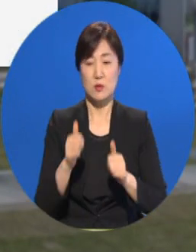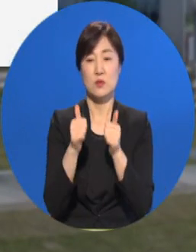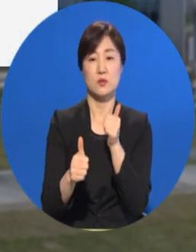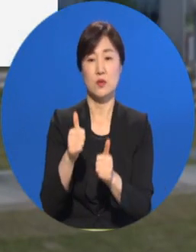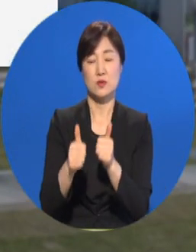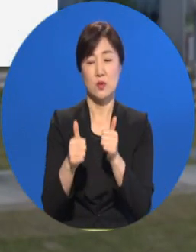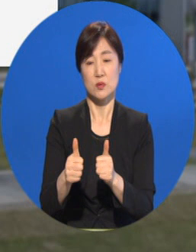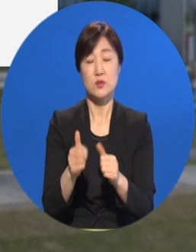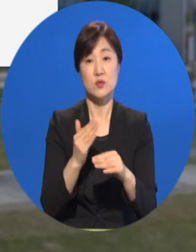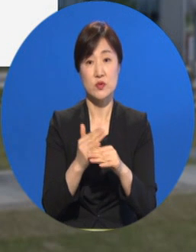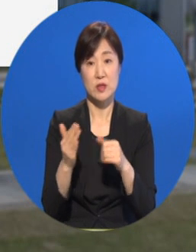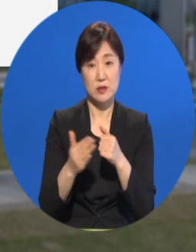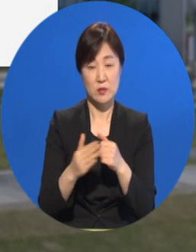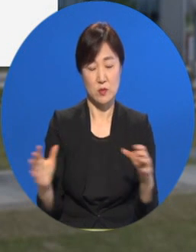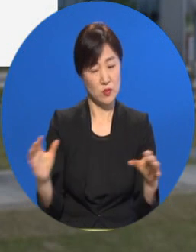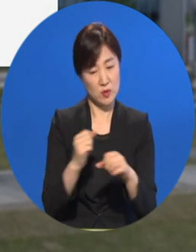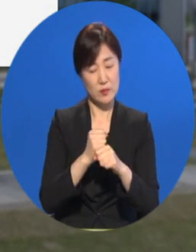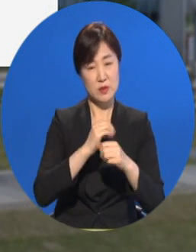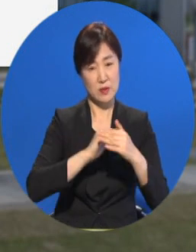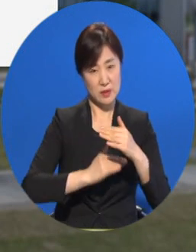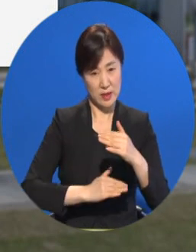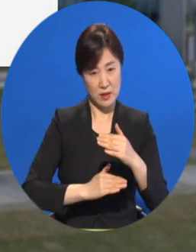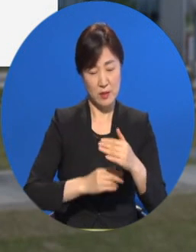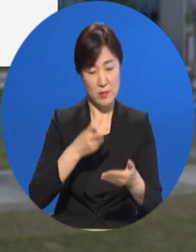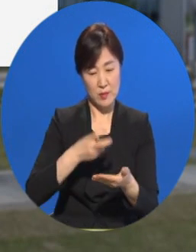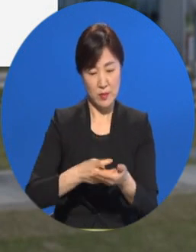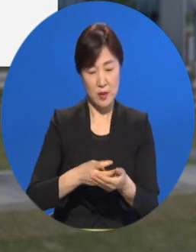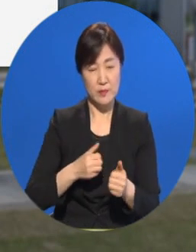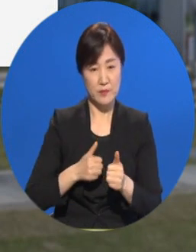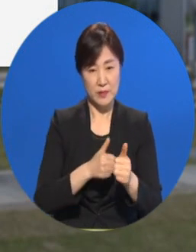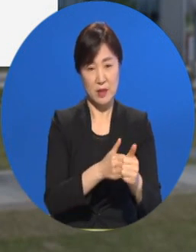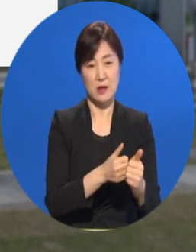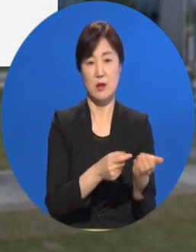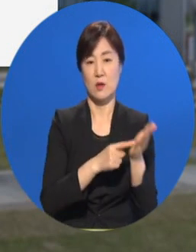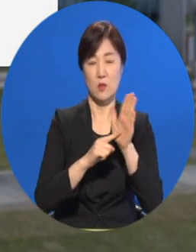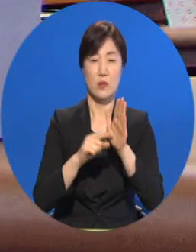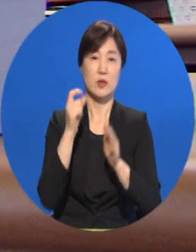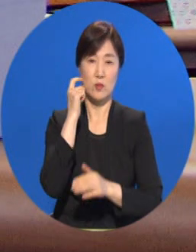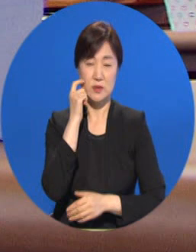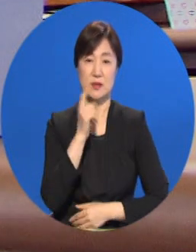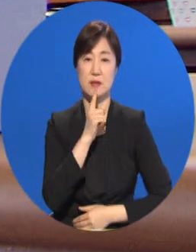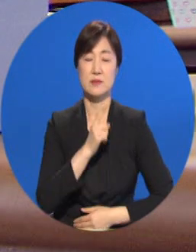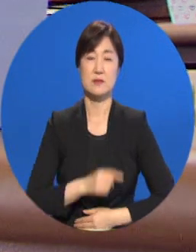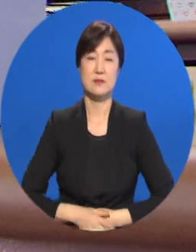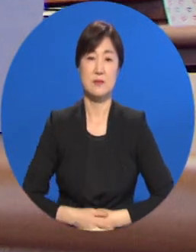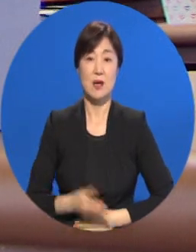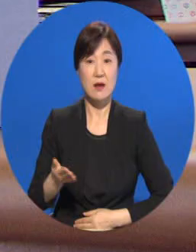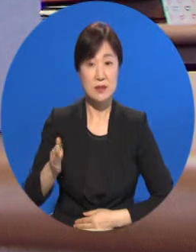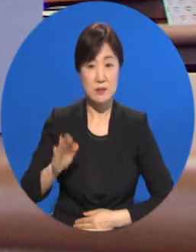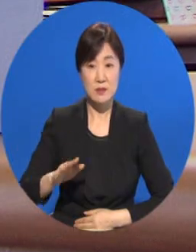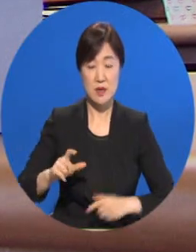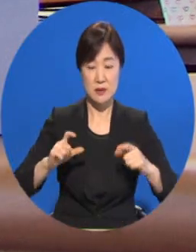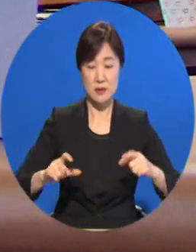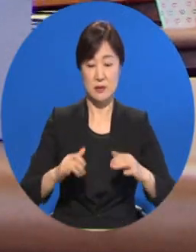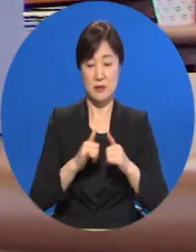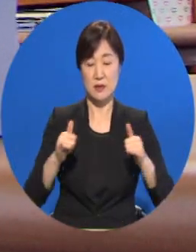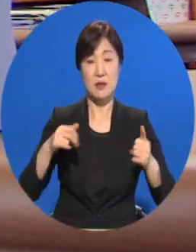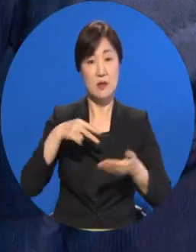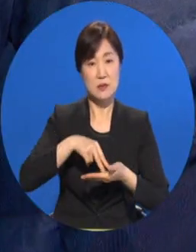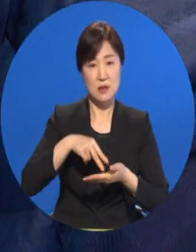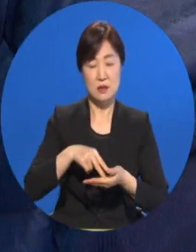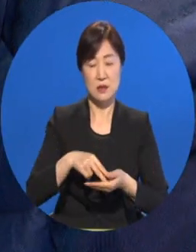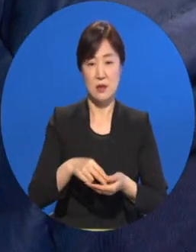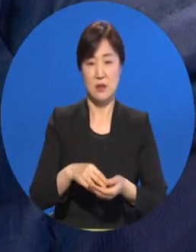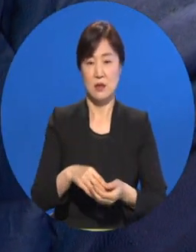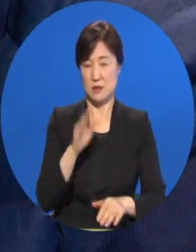상황이 반영돼 관련 법률에 따라 비공개 결정을 한 것이라고 밝히고 있습니다. 하지만 주민들은 전형적인 밀실